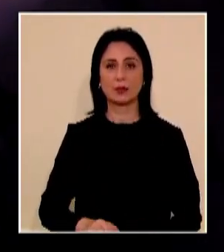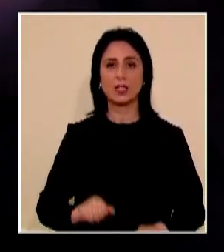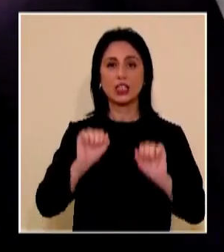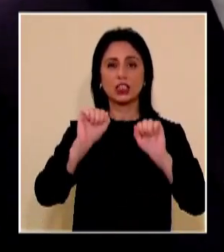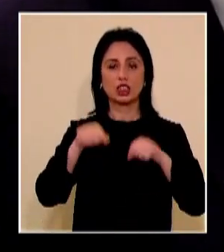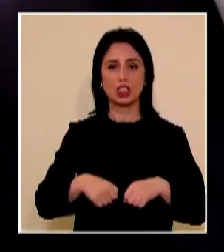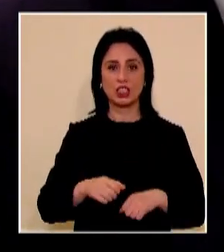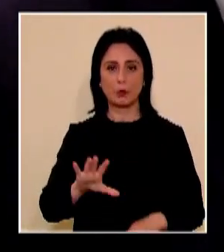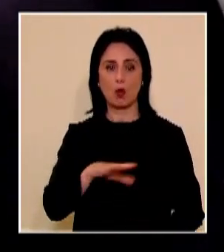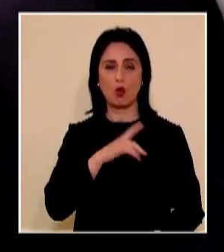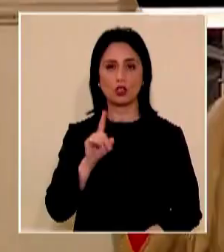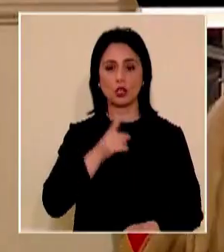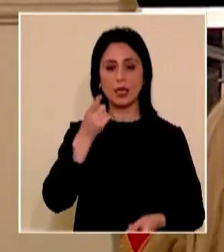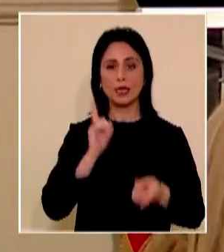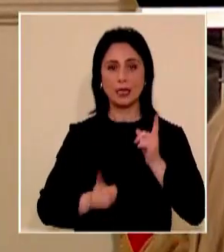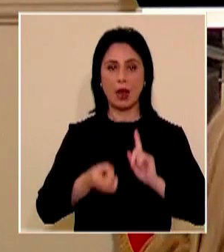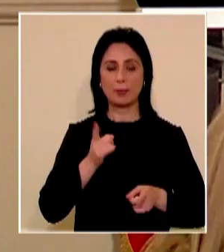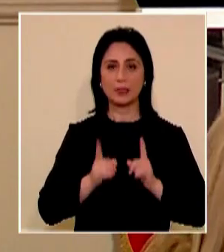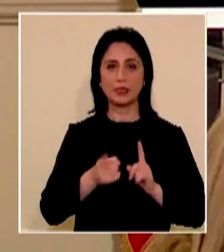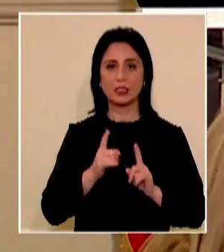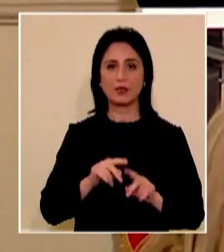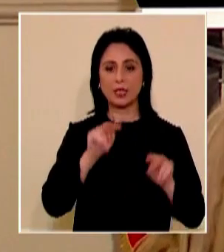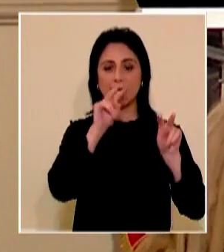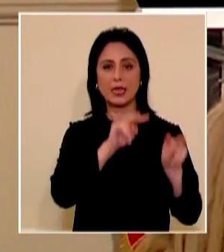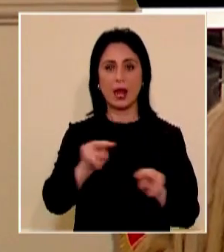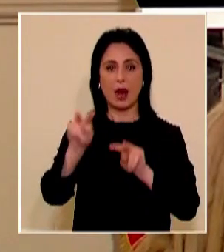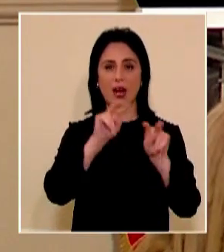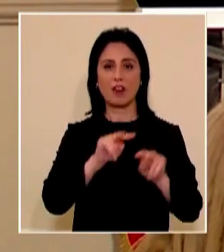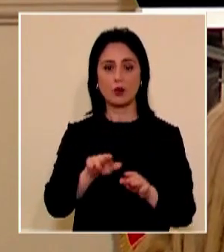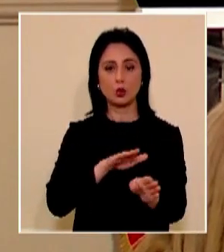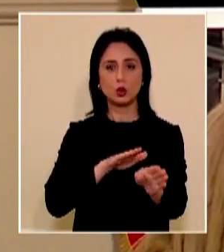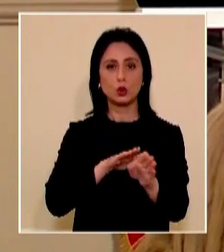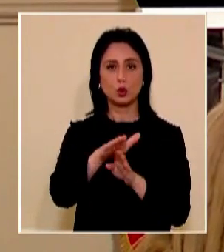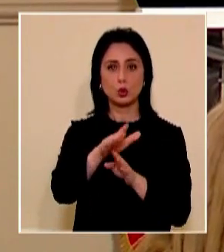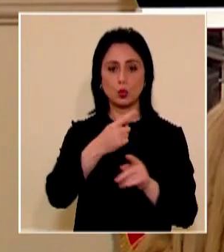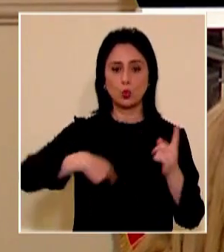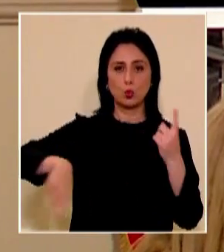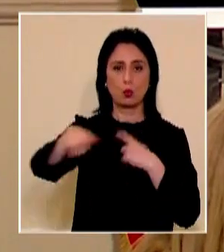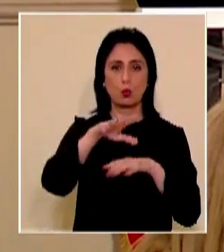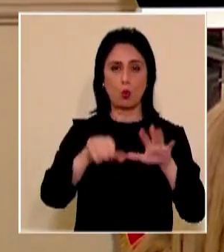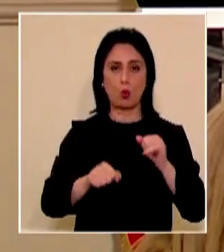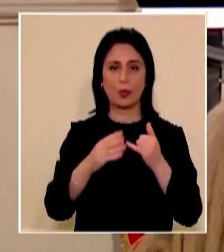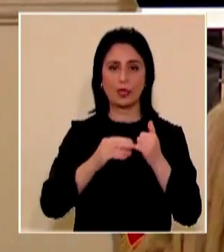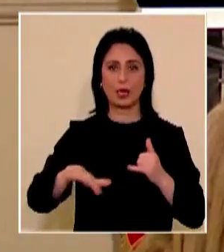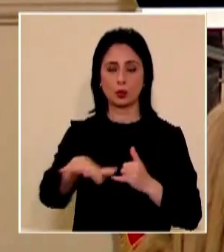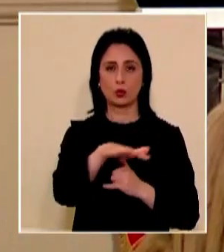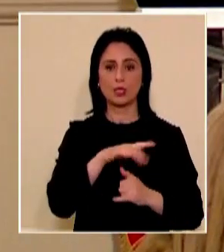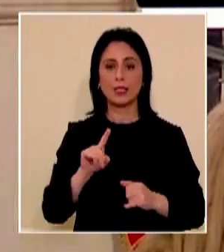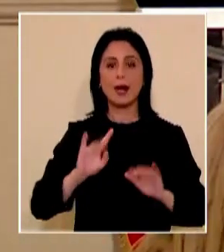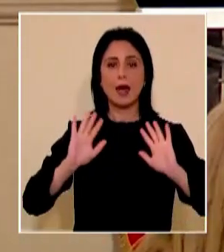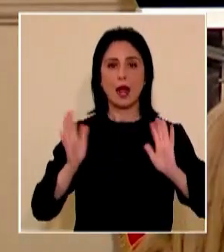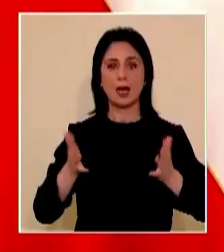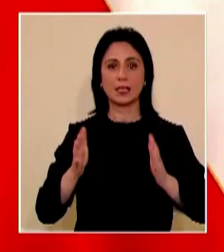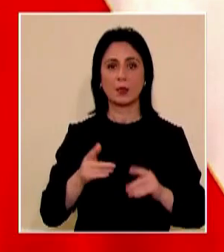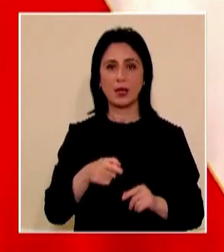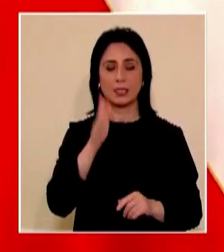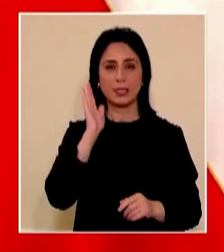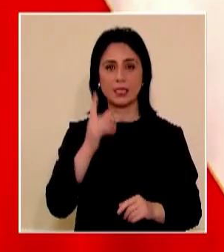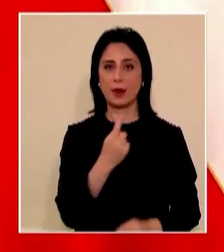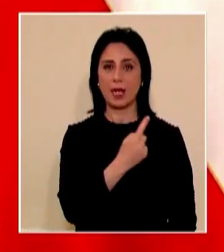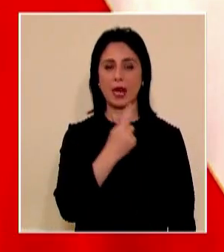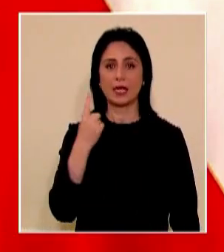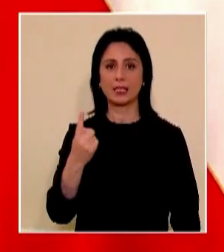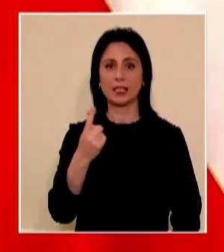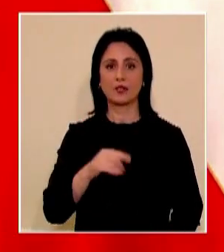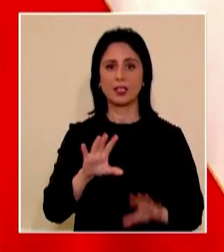კულოს შესაძლებლობა კონდეს ნამდვილად დააკვირდეს სულ ოკუპირებულ ტერიტორიაზე თურა ხდება და ეს იქნება